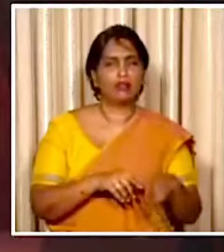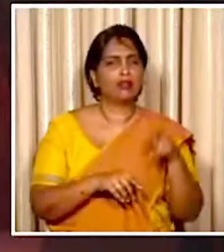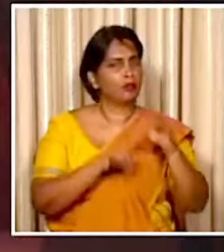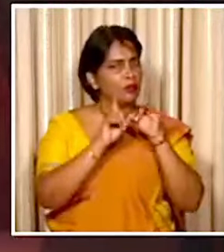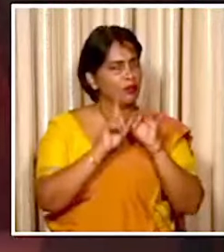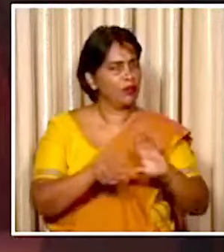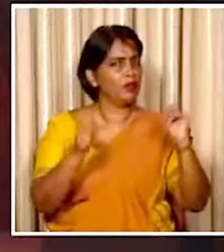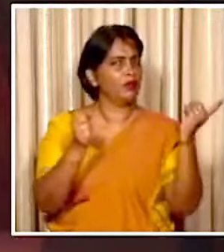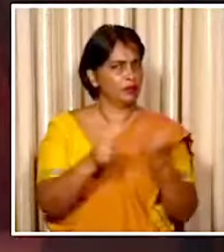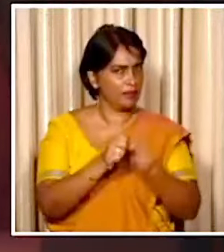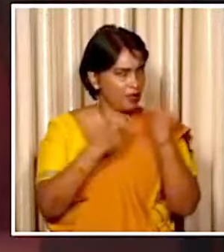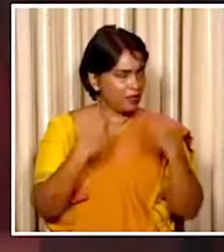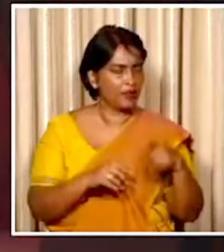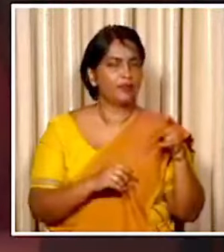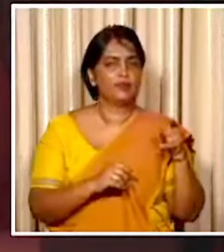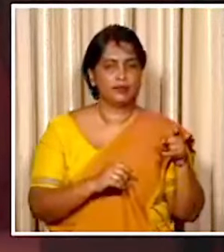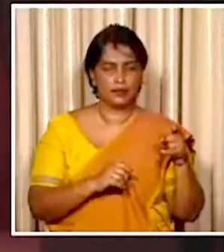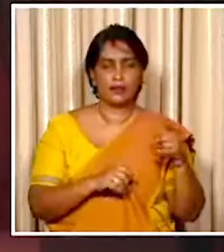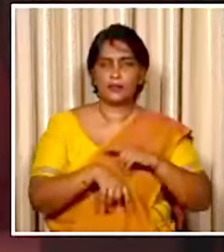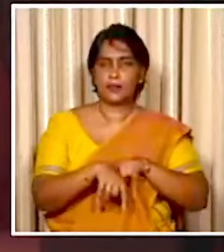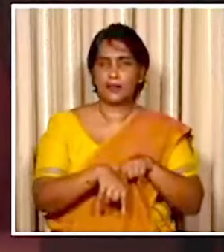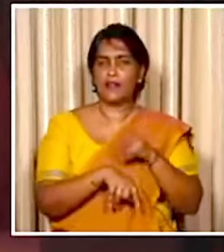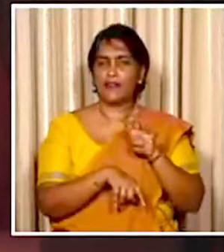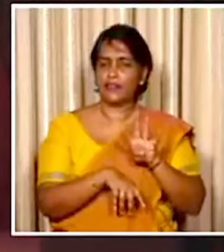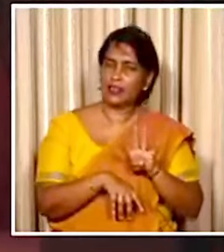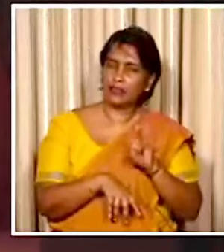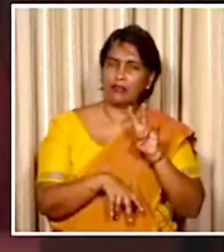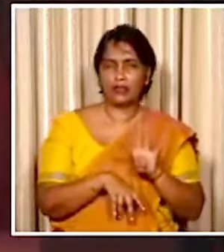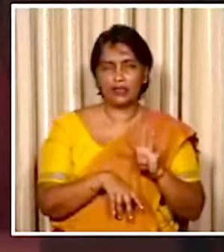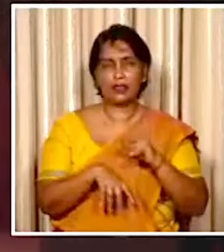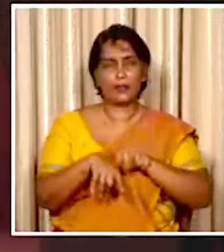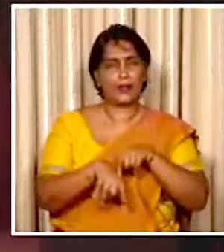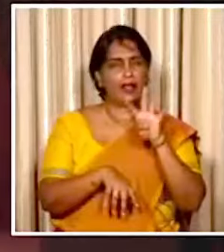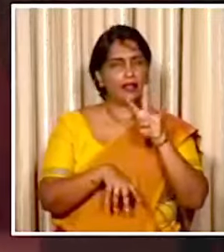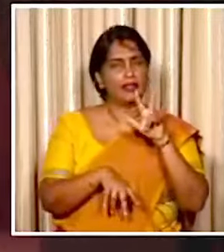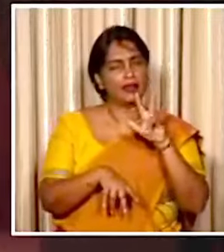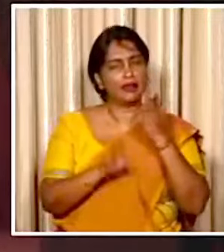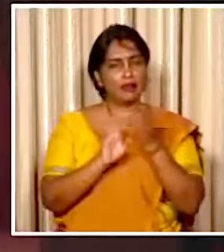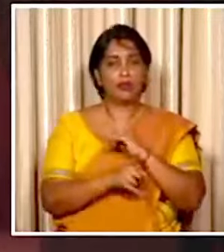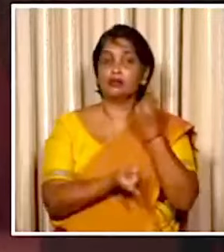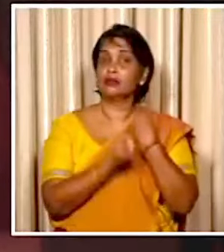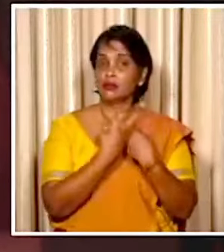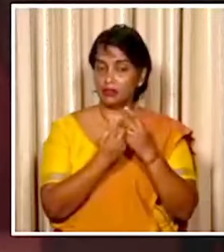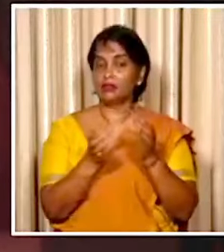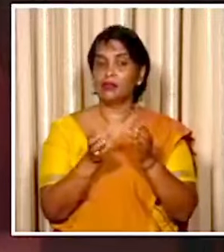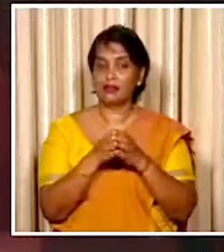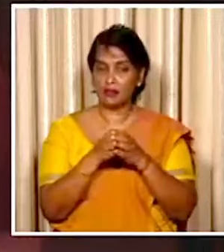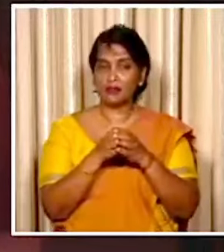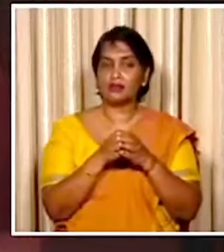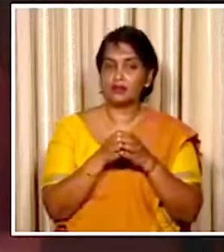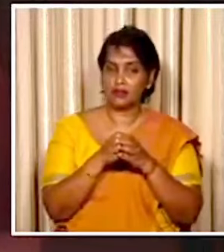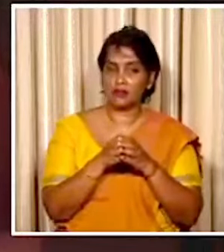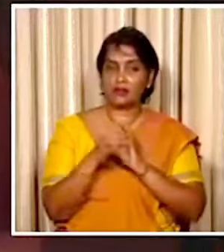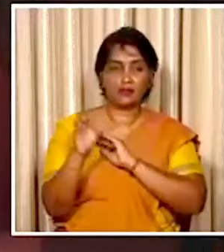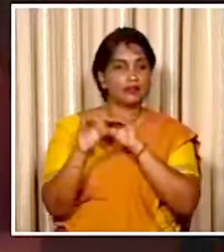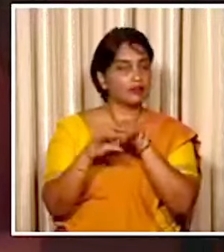වගේ ඝාතනයක් සිදු වුනහම පැය 24ක් 48ක් යන්නට මත්තෙන් විමර්ශන කණ්ඩායම්